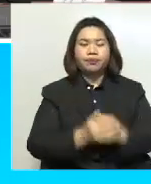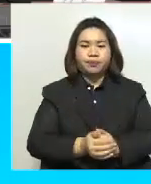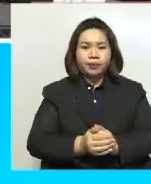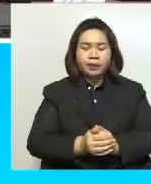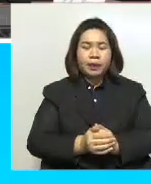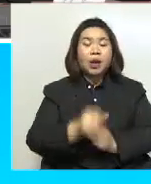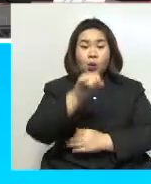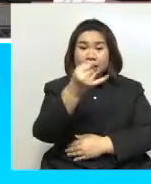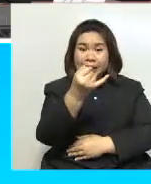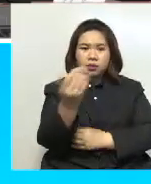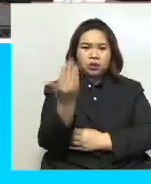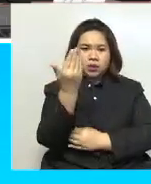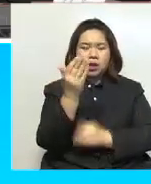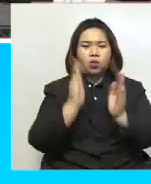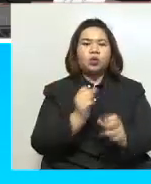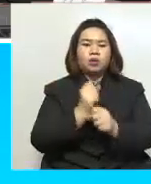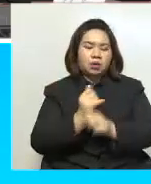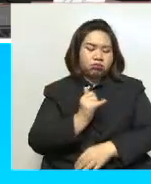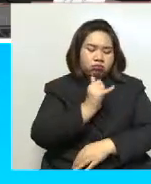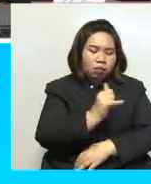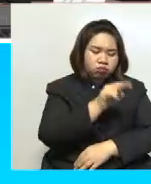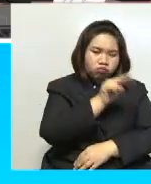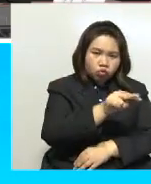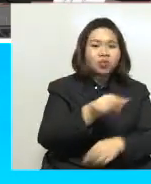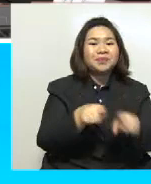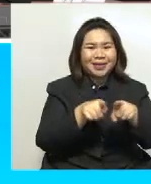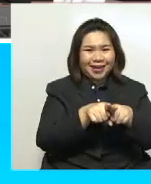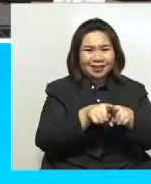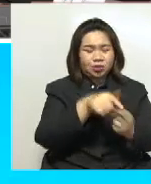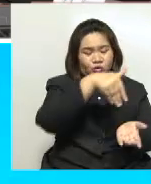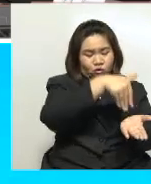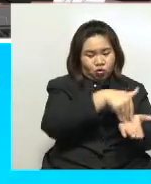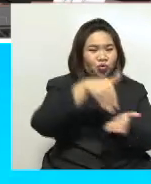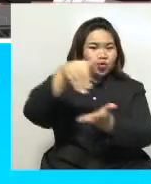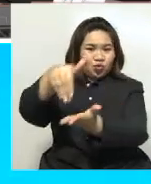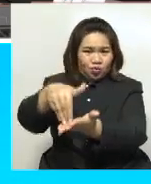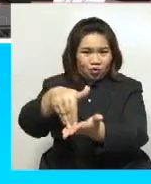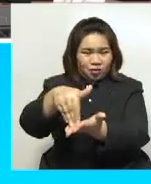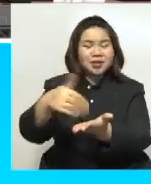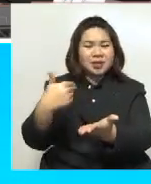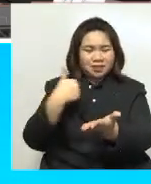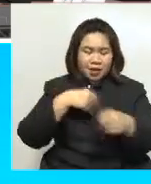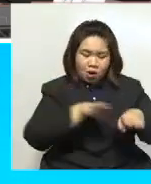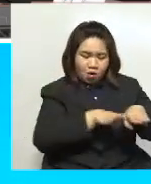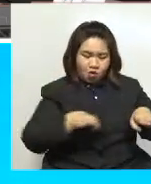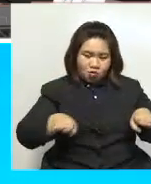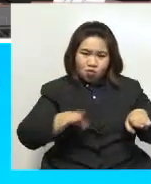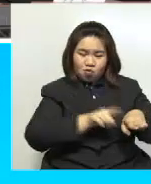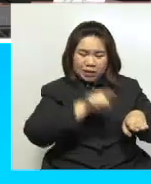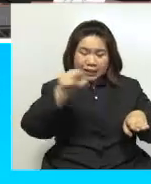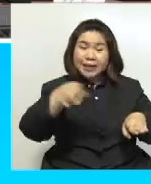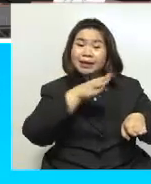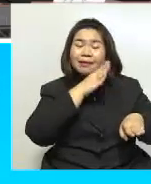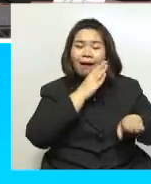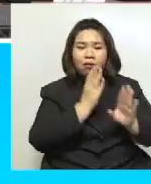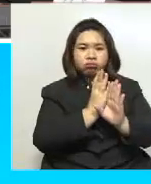แรกเนี่ยจะมีเจ้าที่ไปดูณจุดต้นทางปลายทางที่รถที่รถตู้ออกถ้ามีผู้โดยส